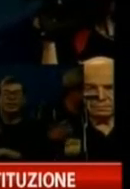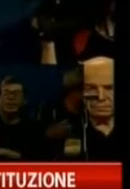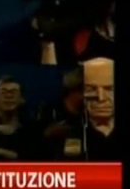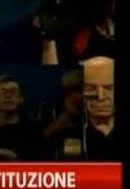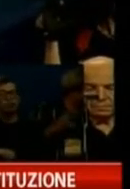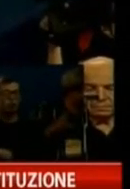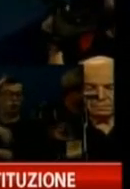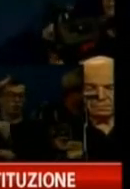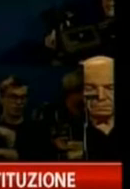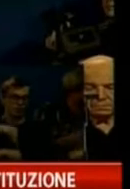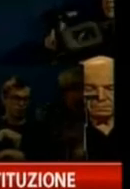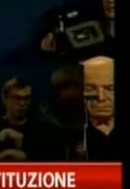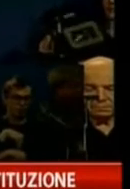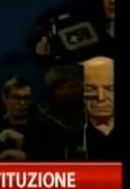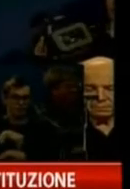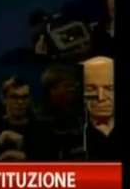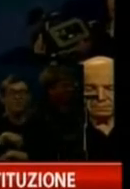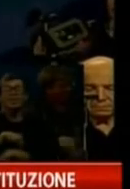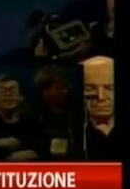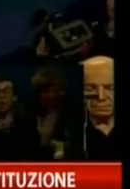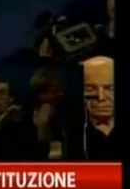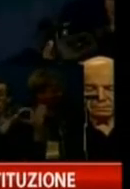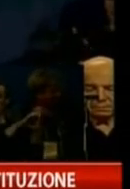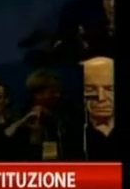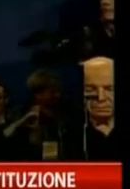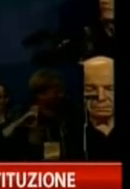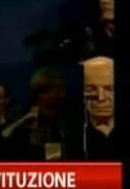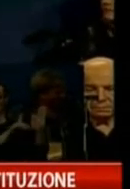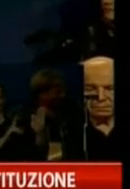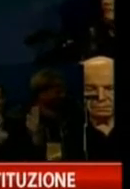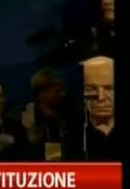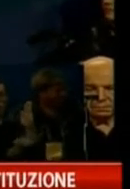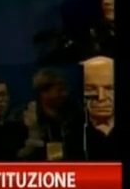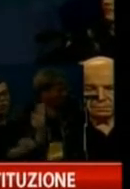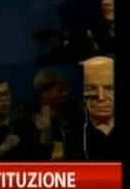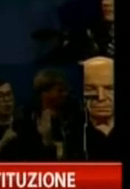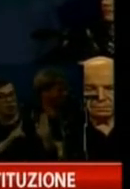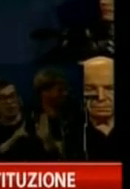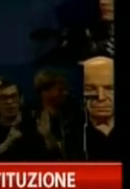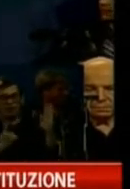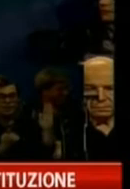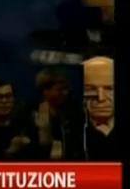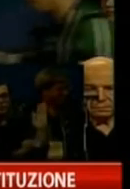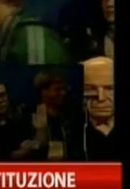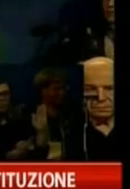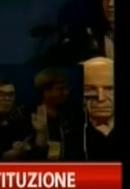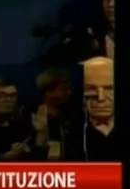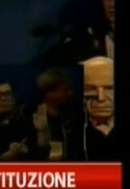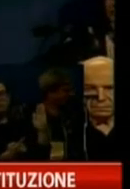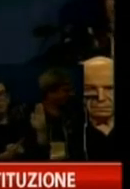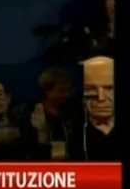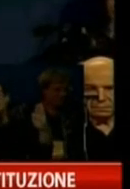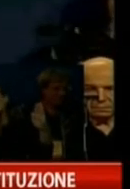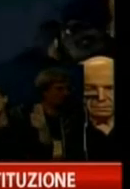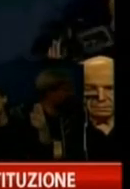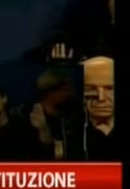stare intorno alla Costituzione significa in questo momento evitare un rischio per la